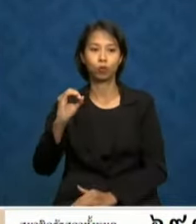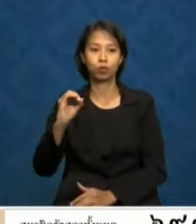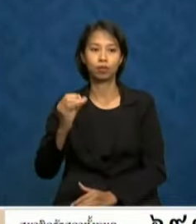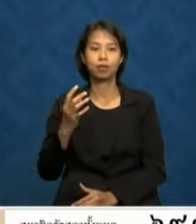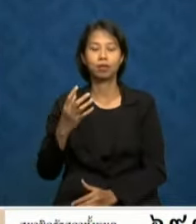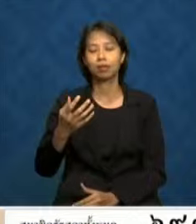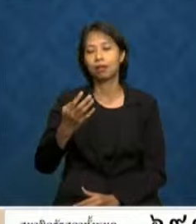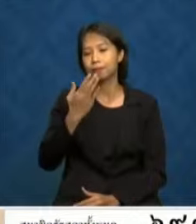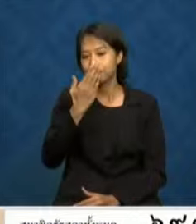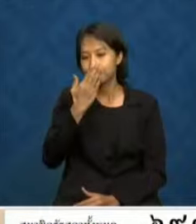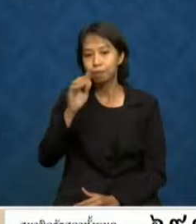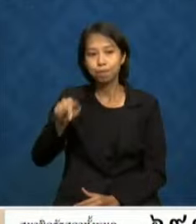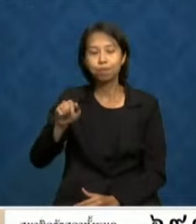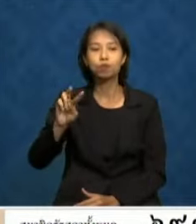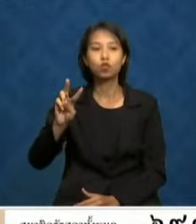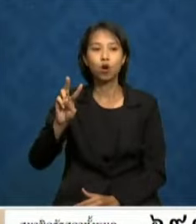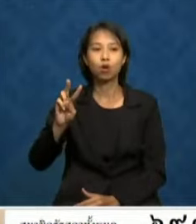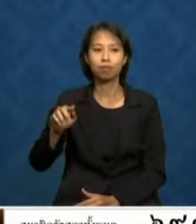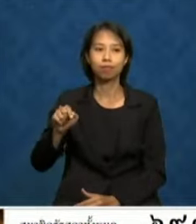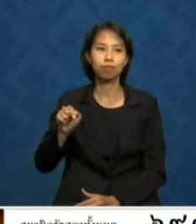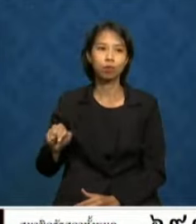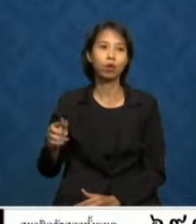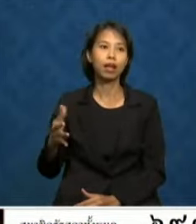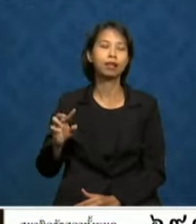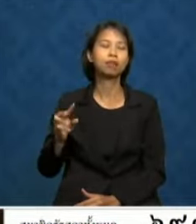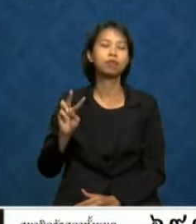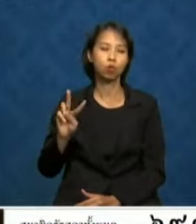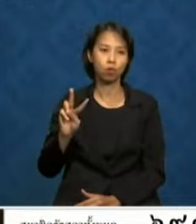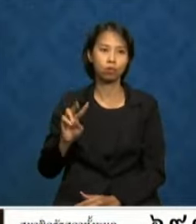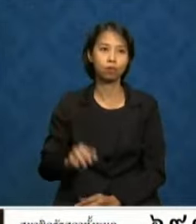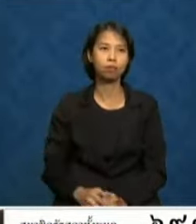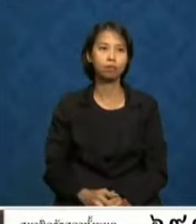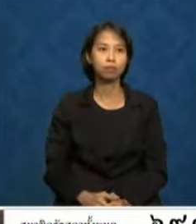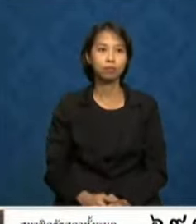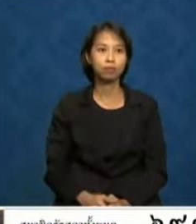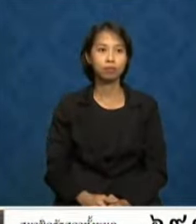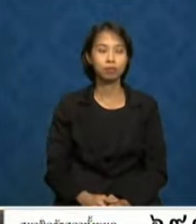ออกเสียง2ไม่ลงคะแนน2นะครับ